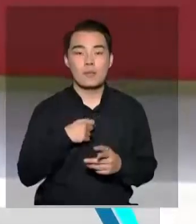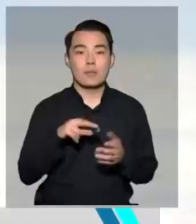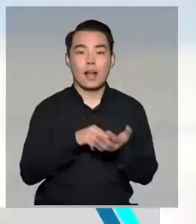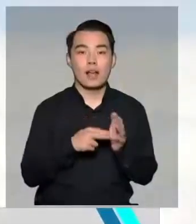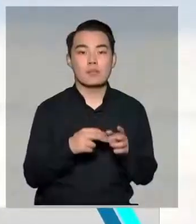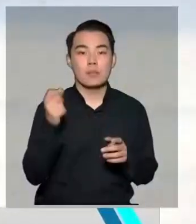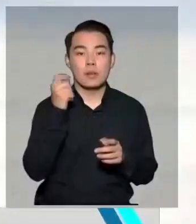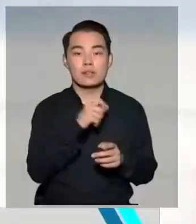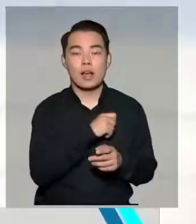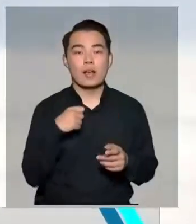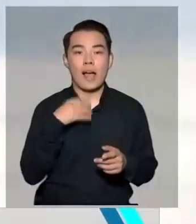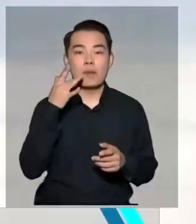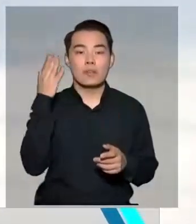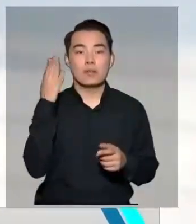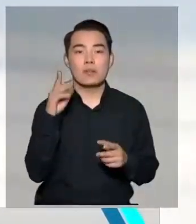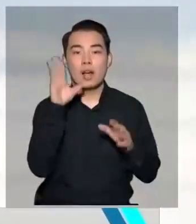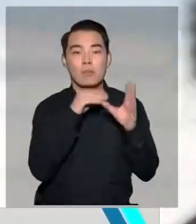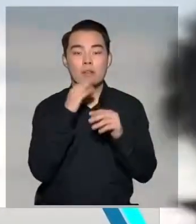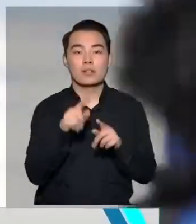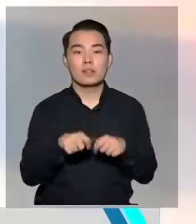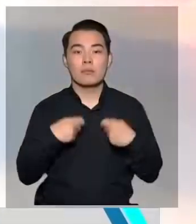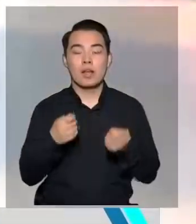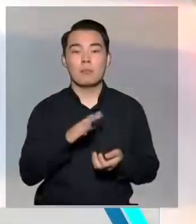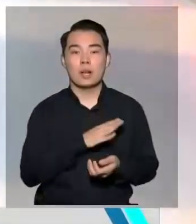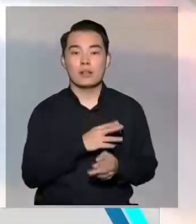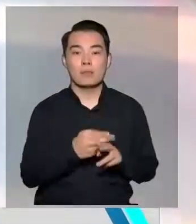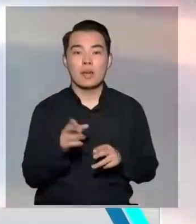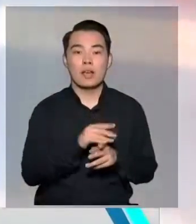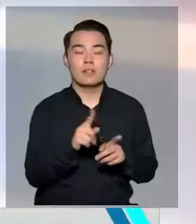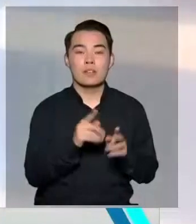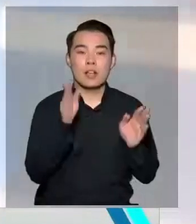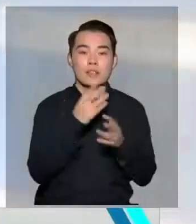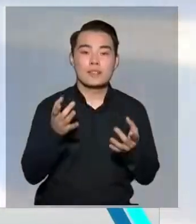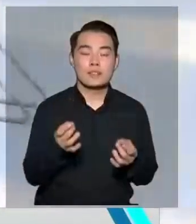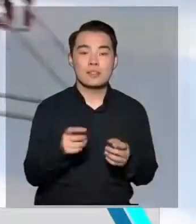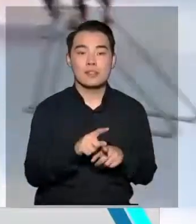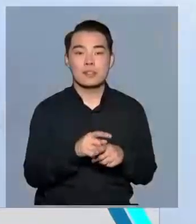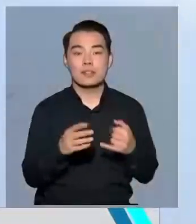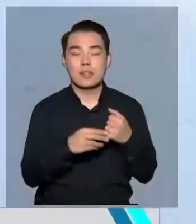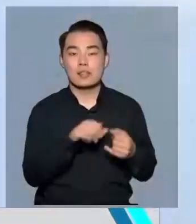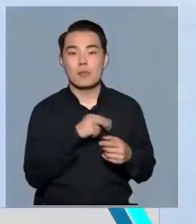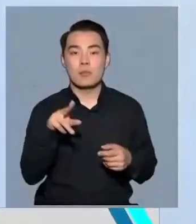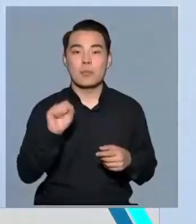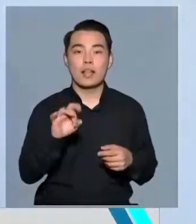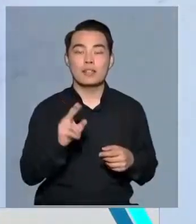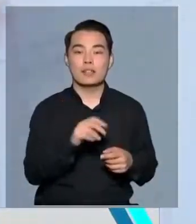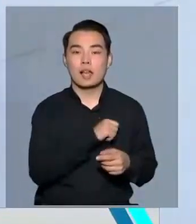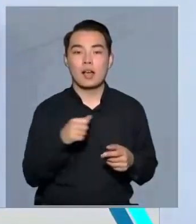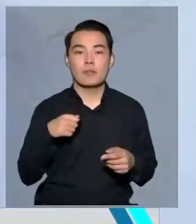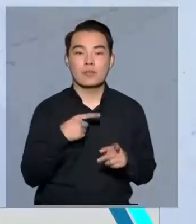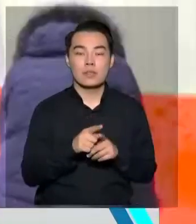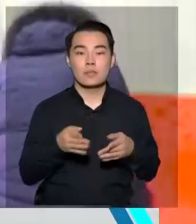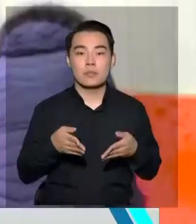асыру үшін ол америкалық әдісті қолдануды шешіпті. Осылайша топырағы бұрқырап жатқан тақыр жерге пластиктен жасалған мұз